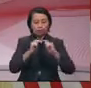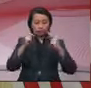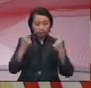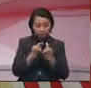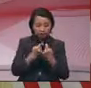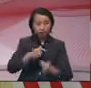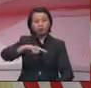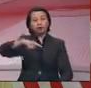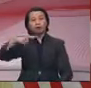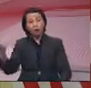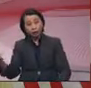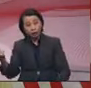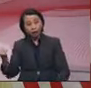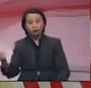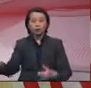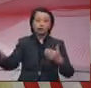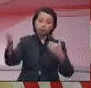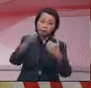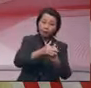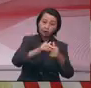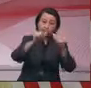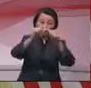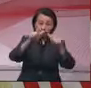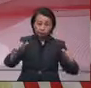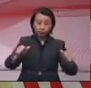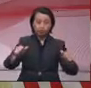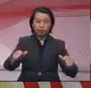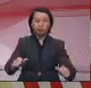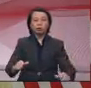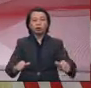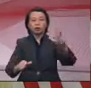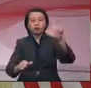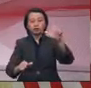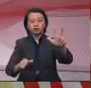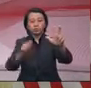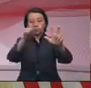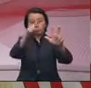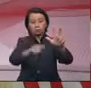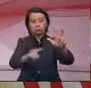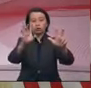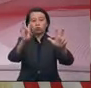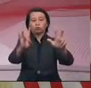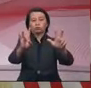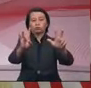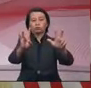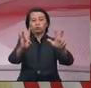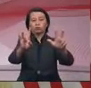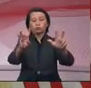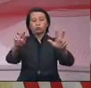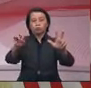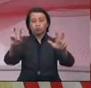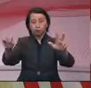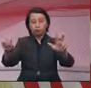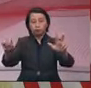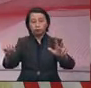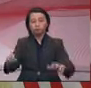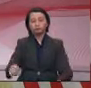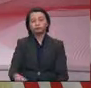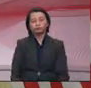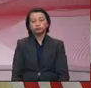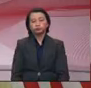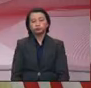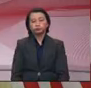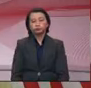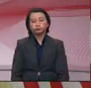lain dibenarkan pulang bermula 3 Ogos 2020. Bagi asrama